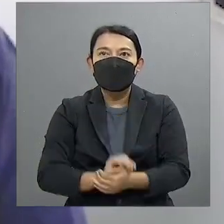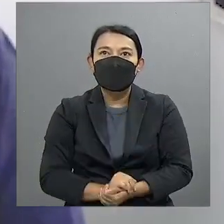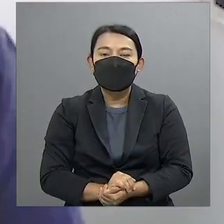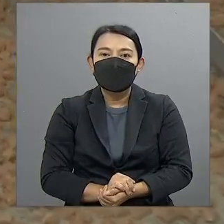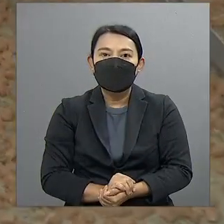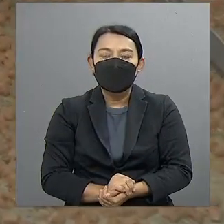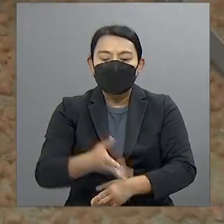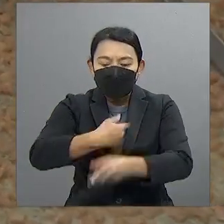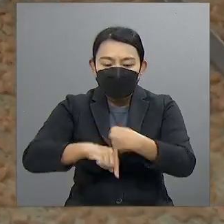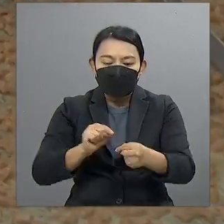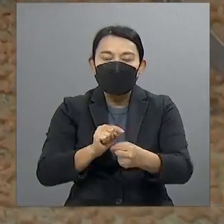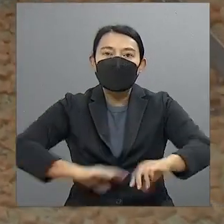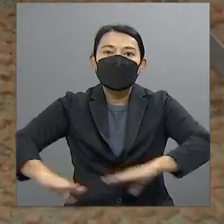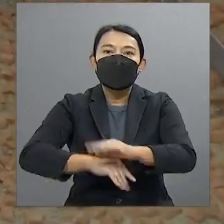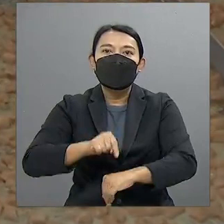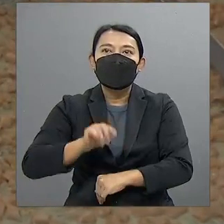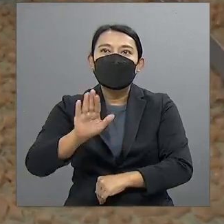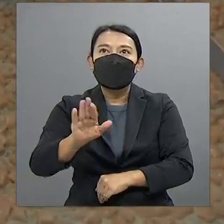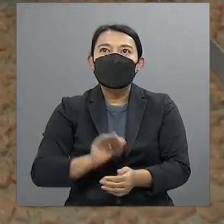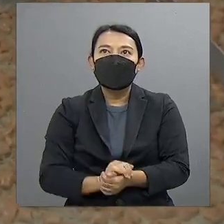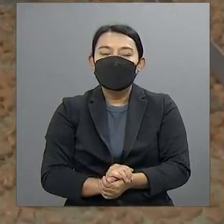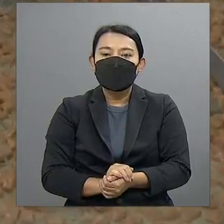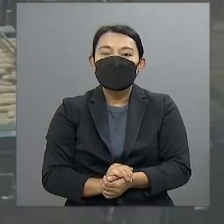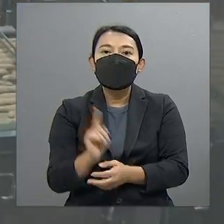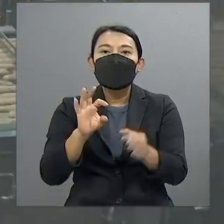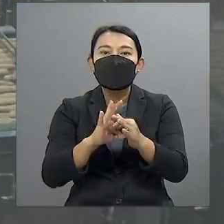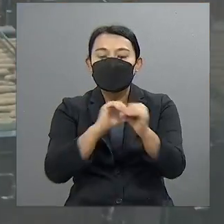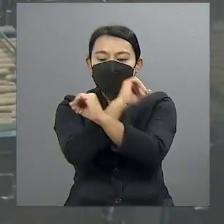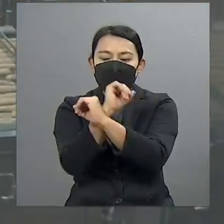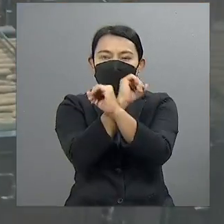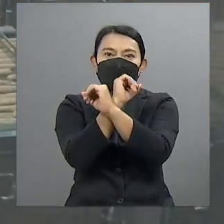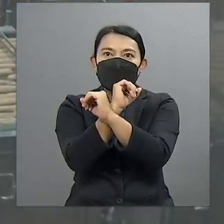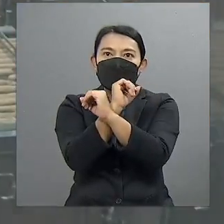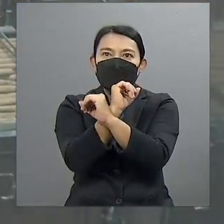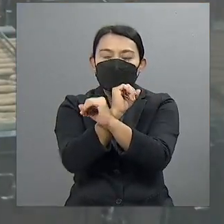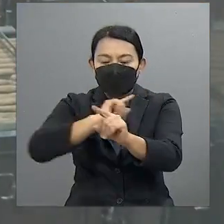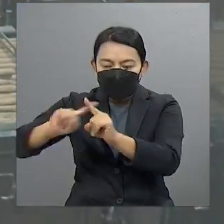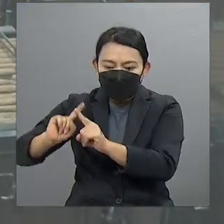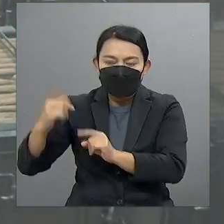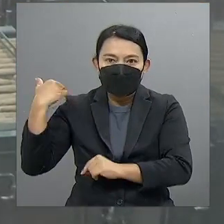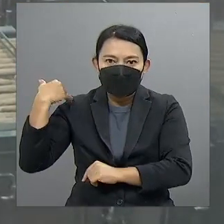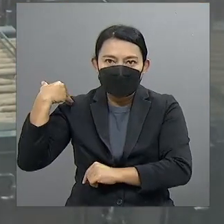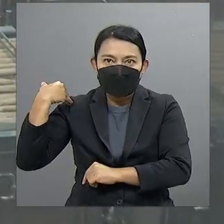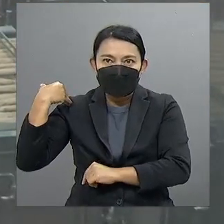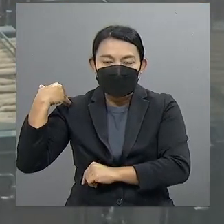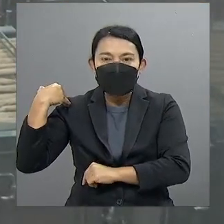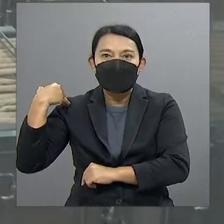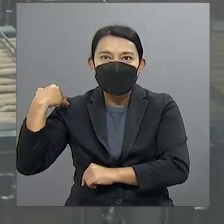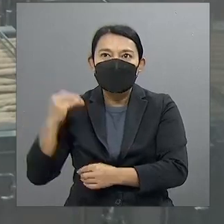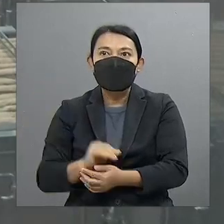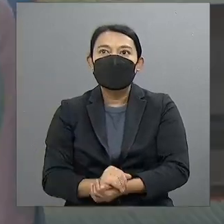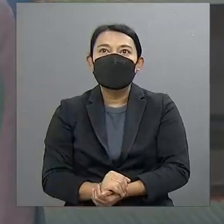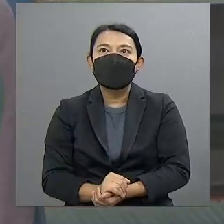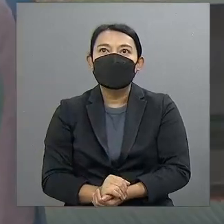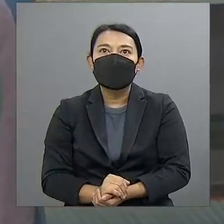การใช้เรียกว่ามีการปกคลุมนะครับมีการปกคลุมพวกช่องทางต่างๆไม่ว่าจะเป็นเรื่องของปากหรือว่านางสมูกต่